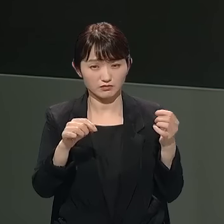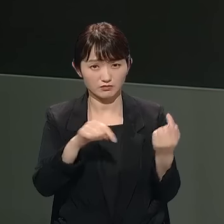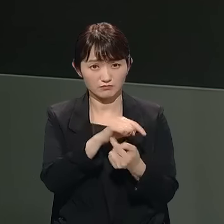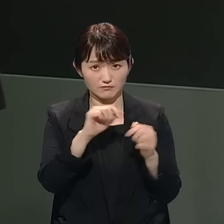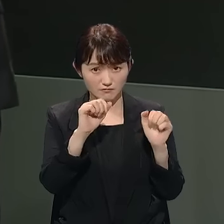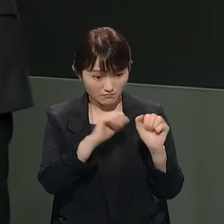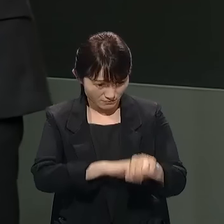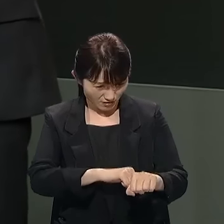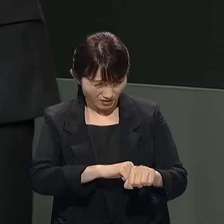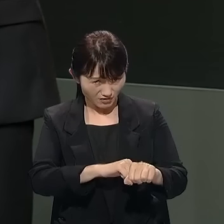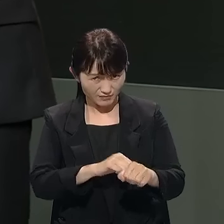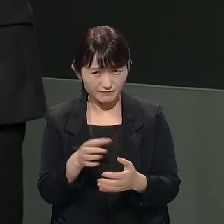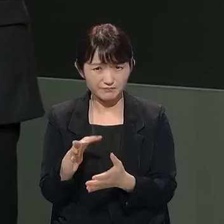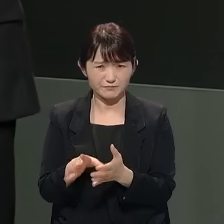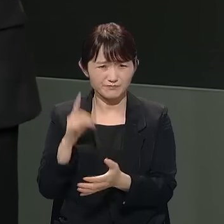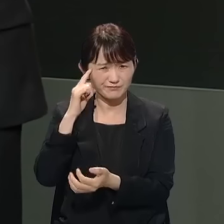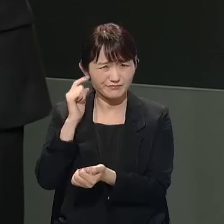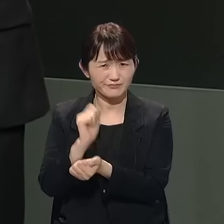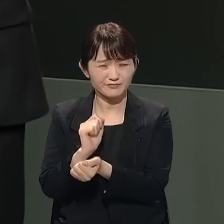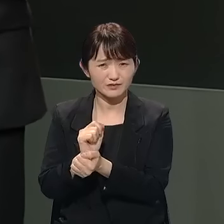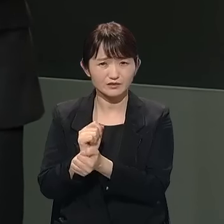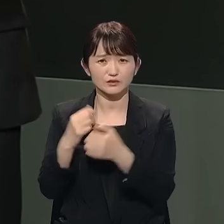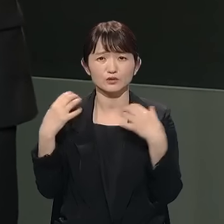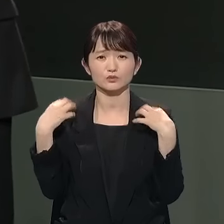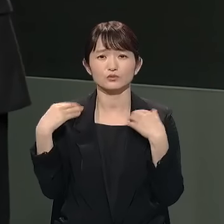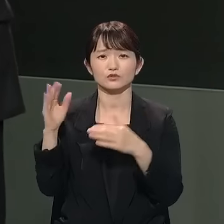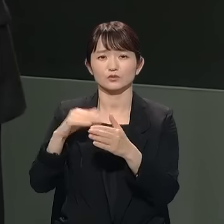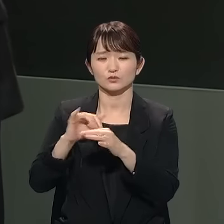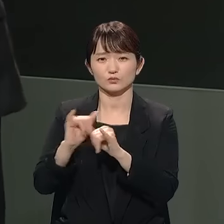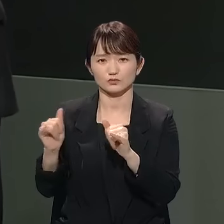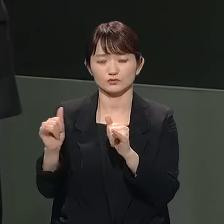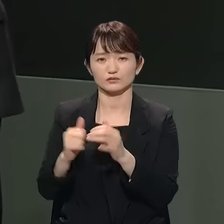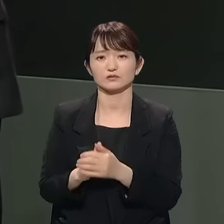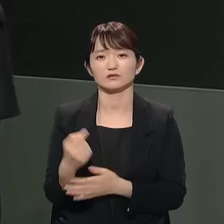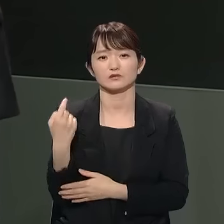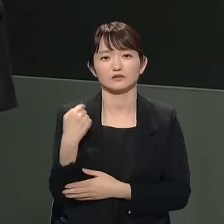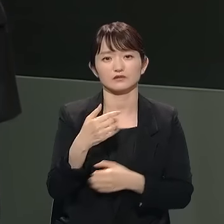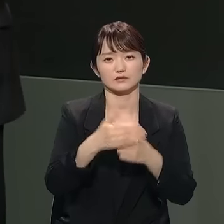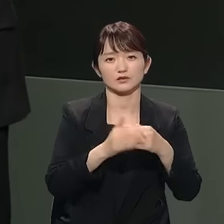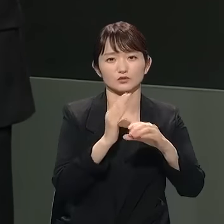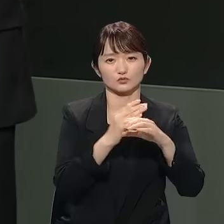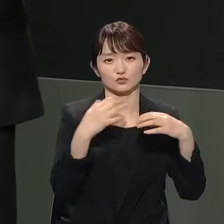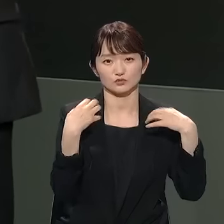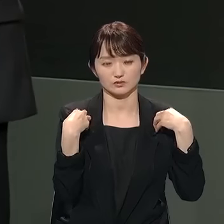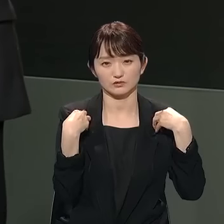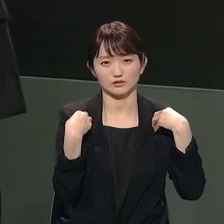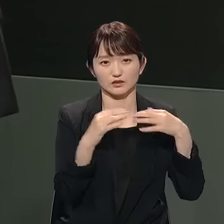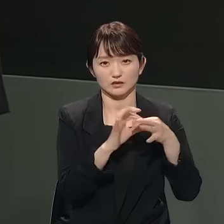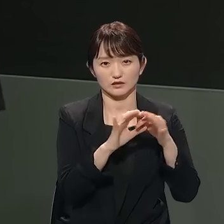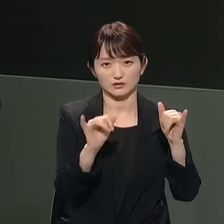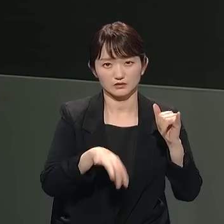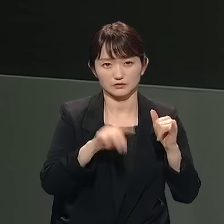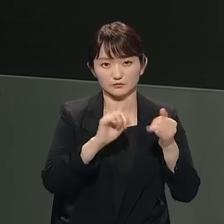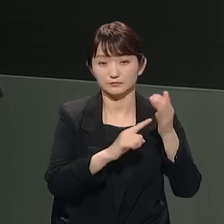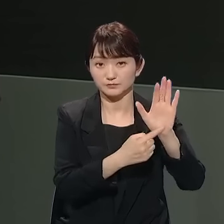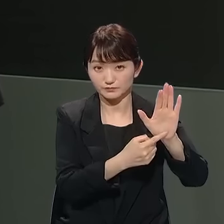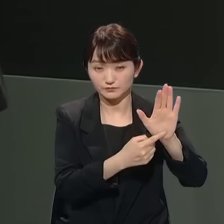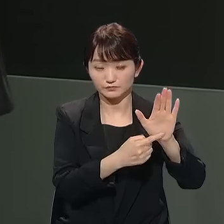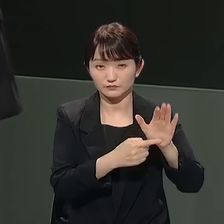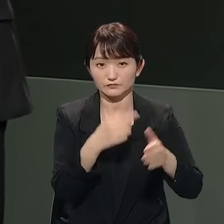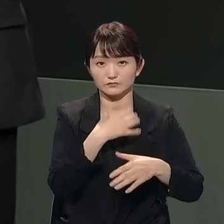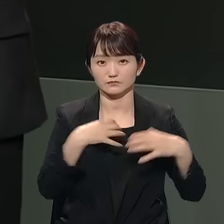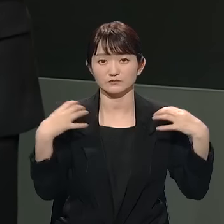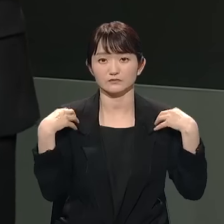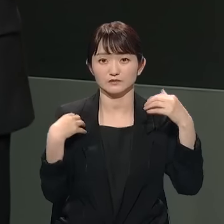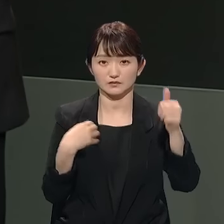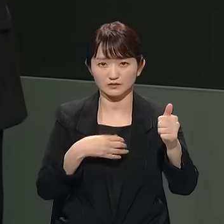호기롭게 진상짓 했던 그 구청 공무원들. 어제 저희가 대구 중구청 소속이다 처음 공개하면서 구청장님 사과가